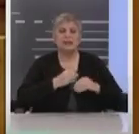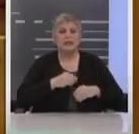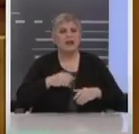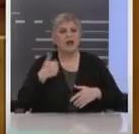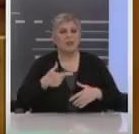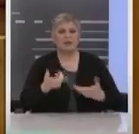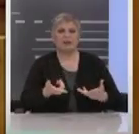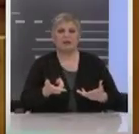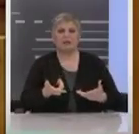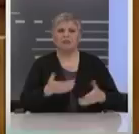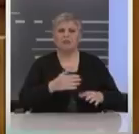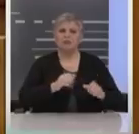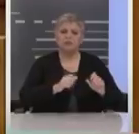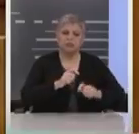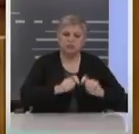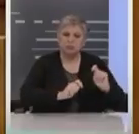αυτοδιοικητική.